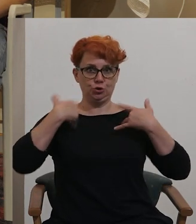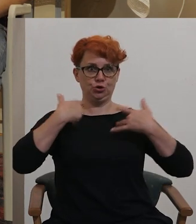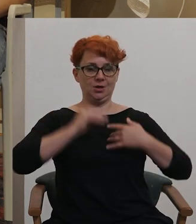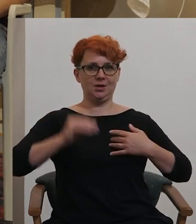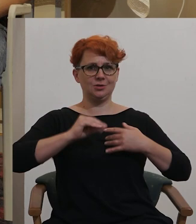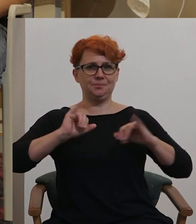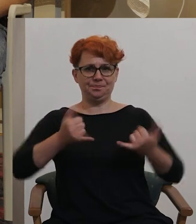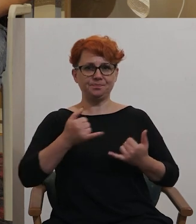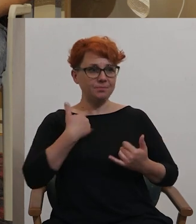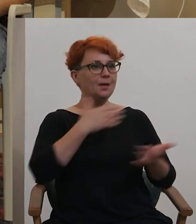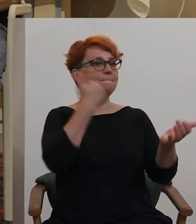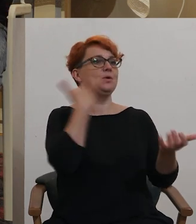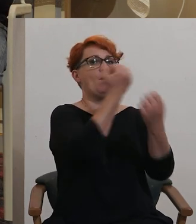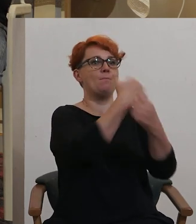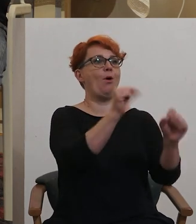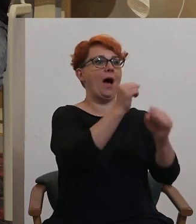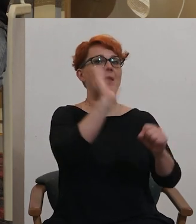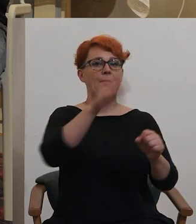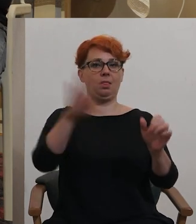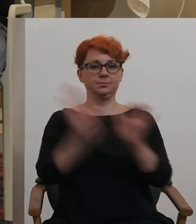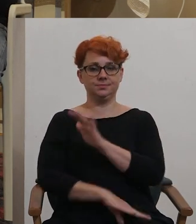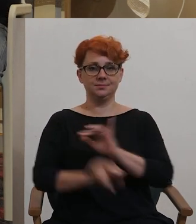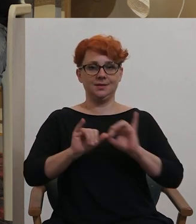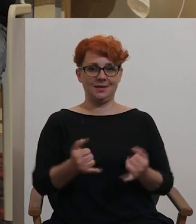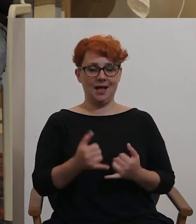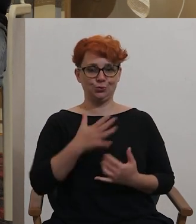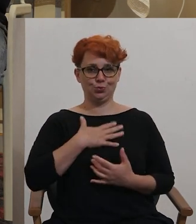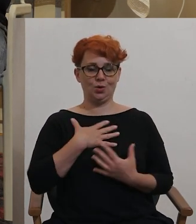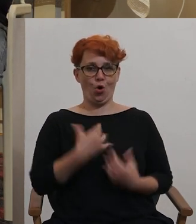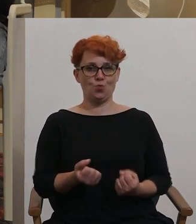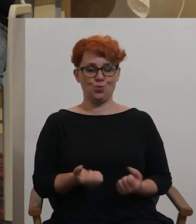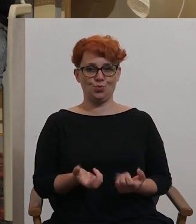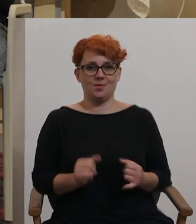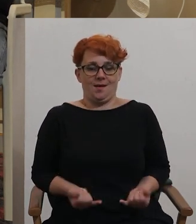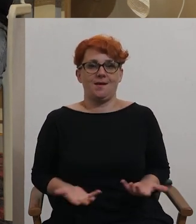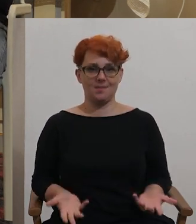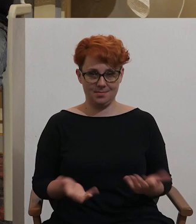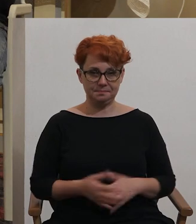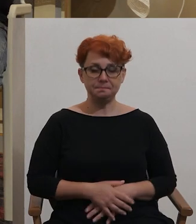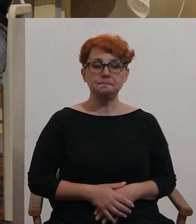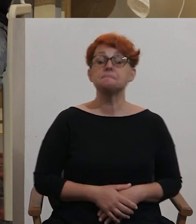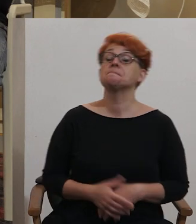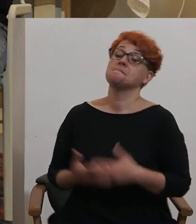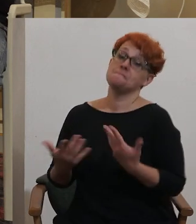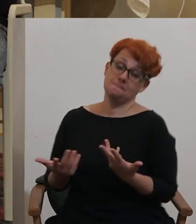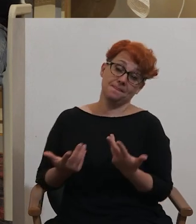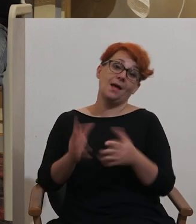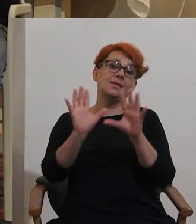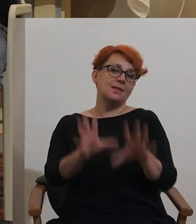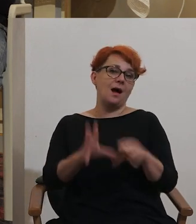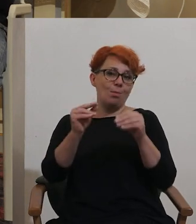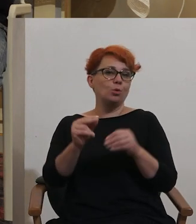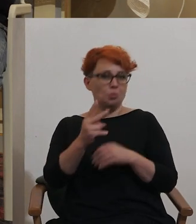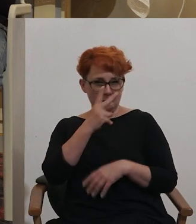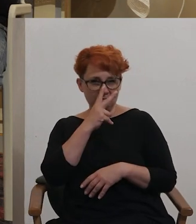hierarchii i ich postrzegania? Znaczy, paradoksalnie trzeba powiedzieć, że tak jak zresztą na początku